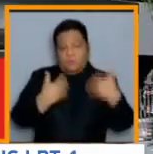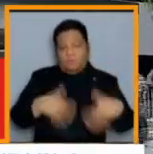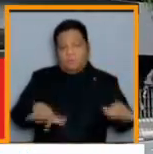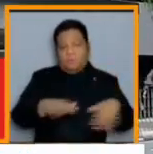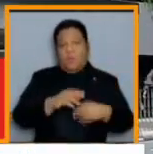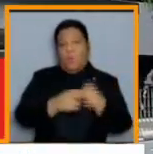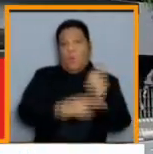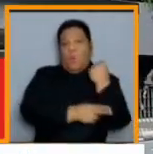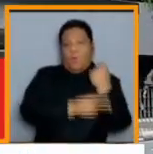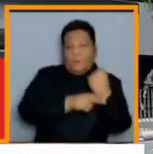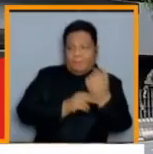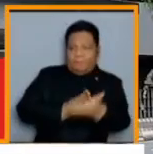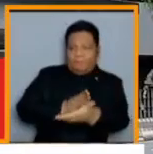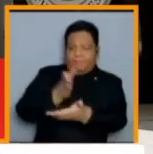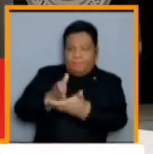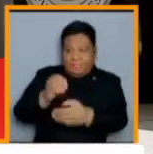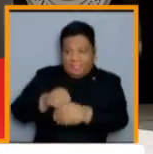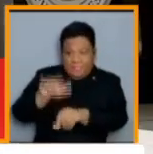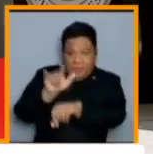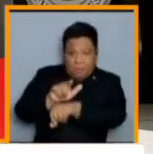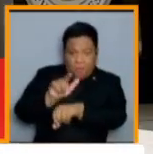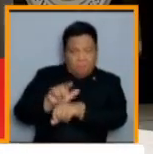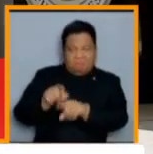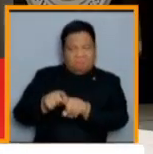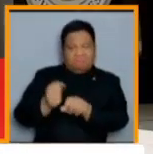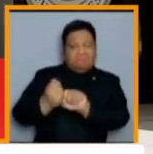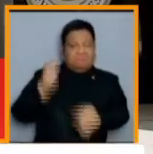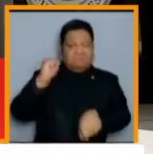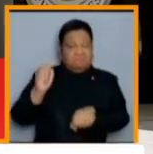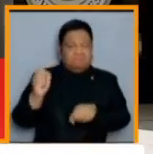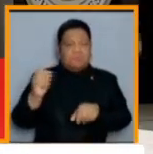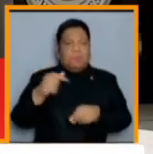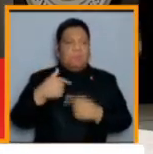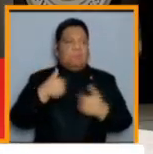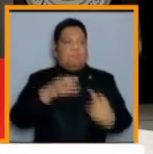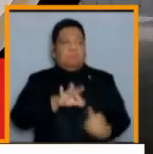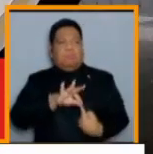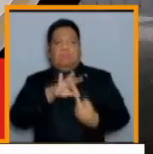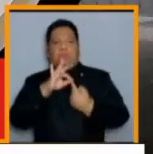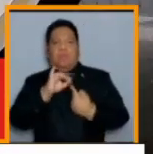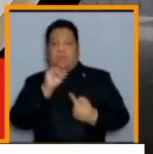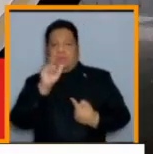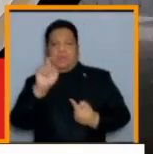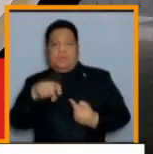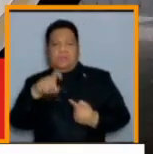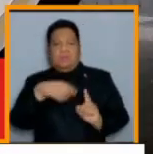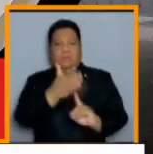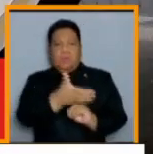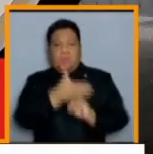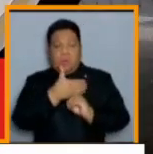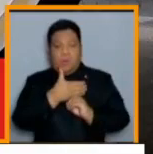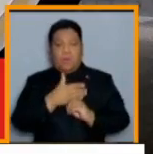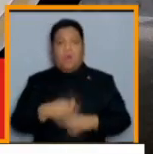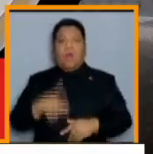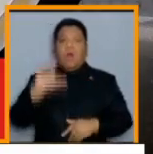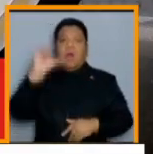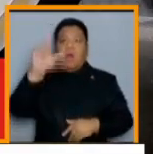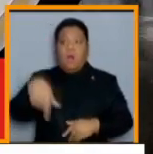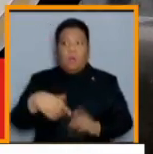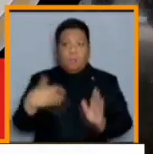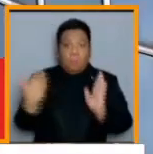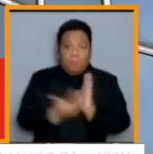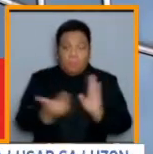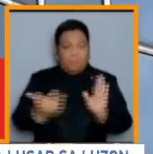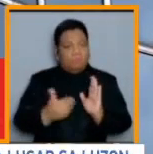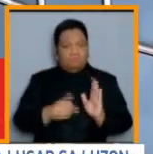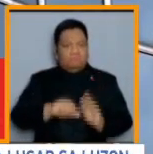pero hindi sumama at sinabi niyang exempted siya sa quarantine. Kalaunay, napatunayang hindi totoo ang exemption.